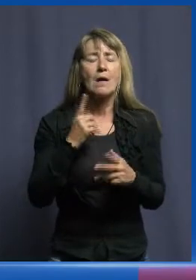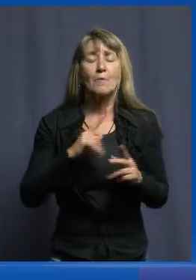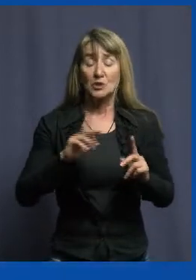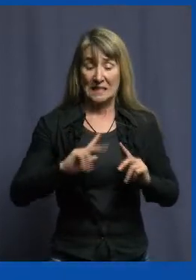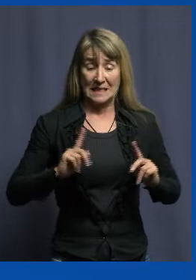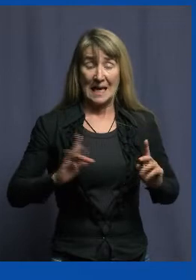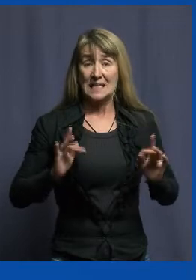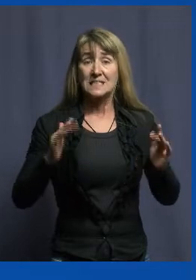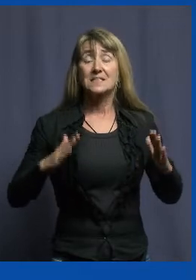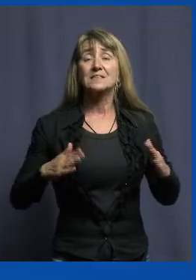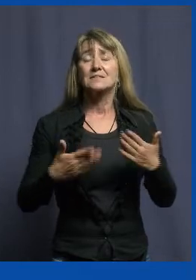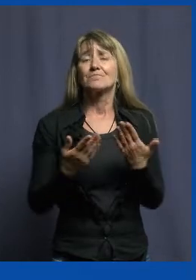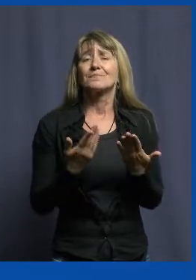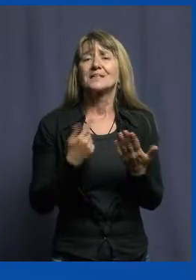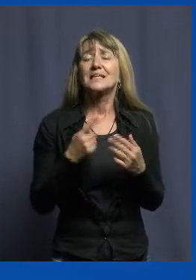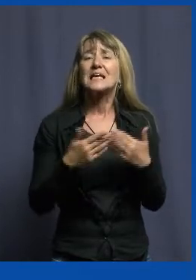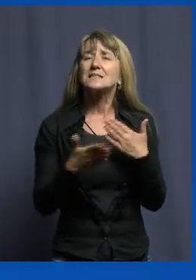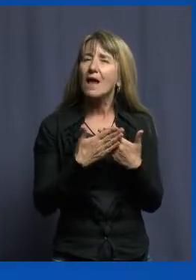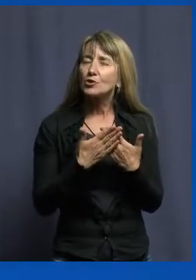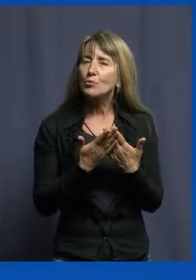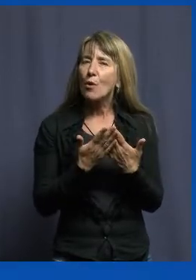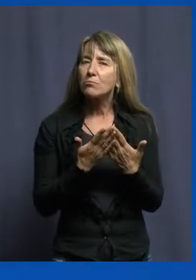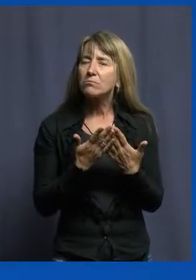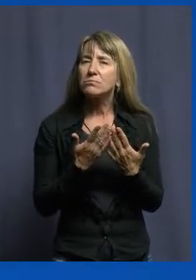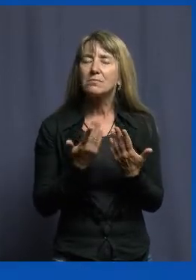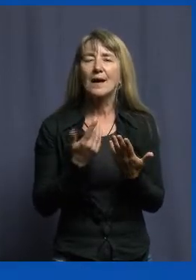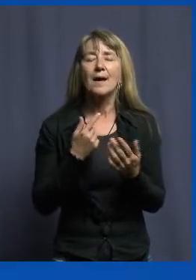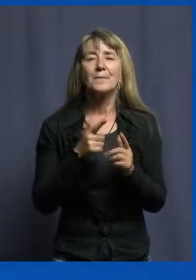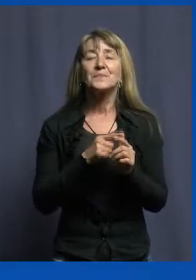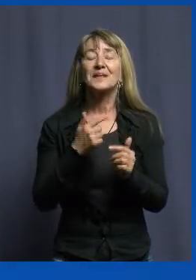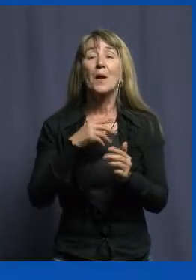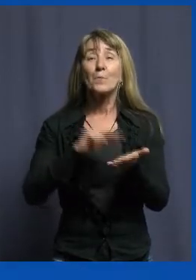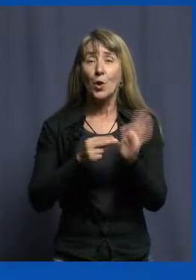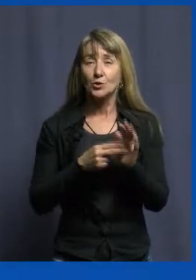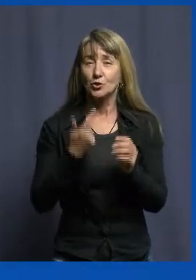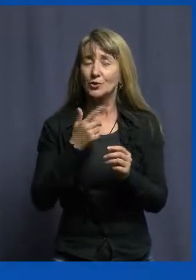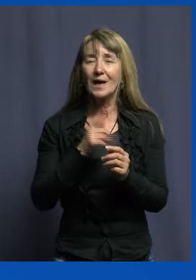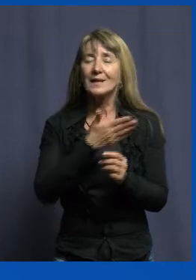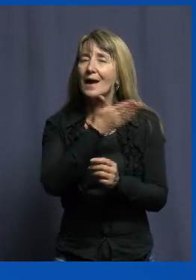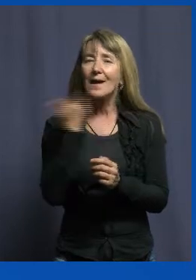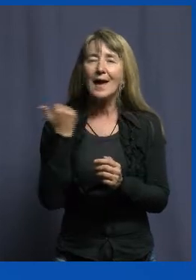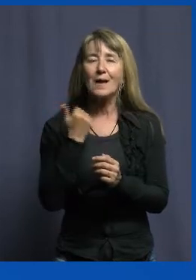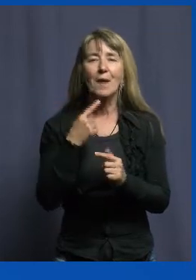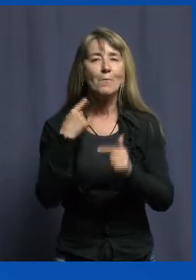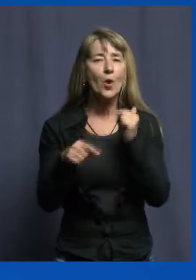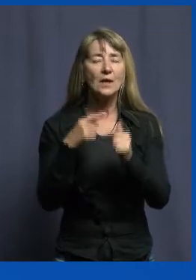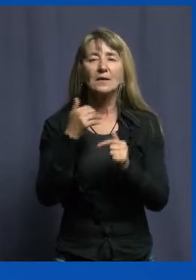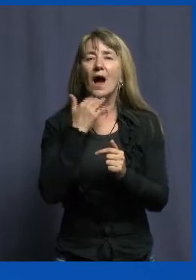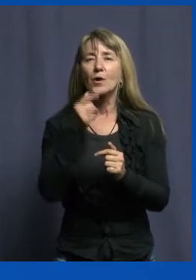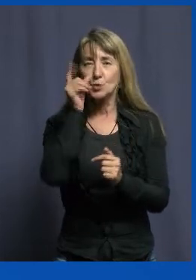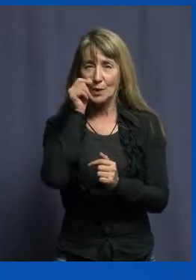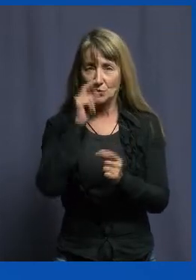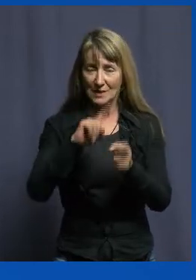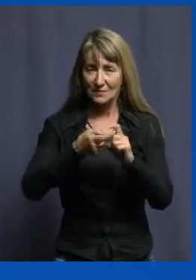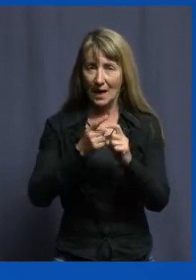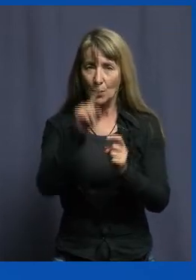slažemo politički. Da se razumemo, recimo, to će biti neka naša poruka, da nema politike ako su nacionalne